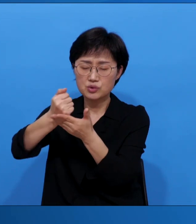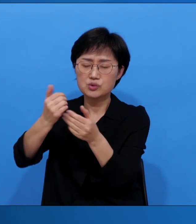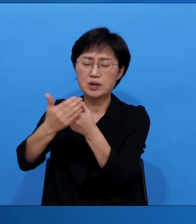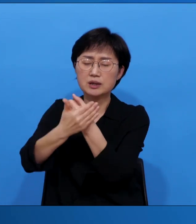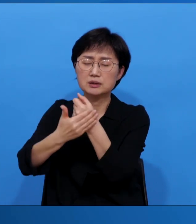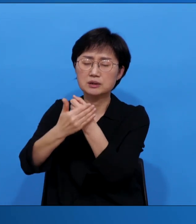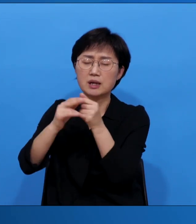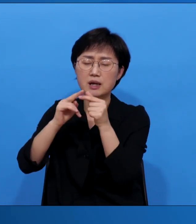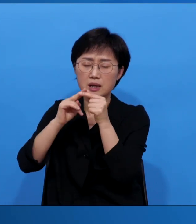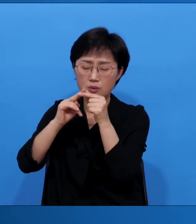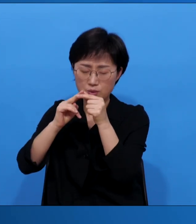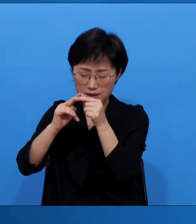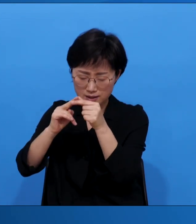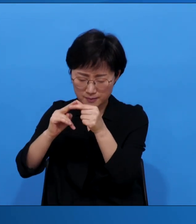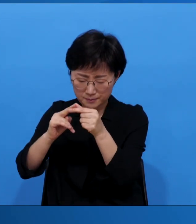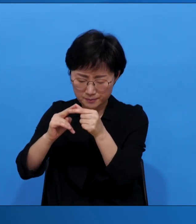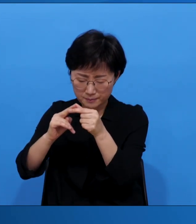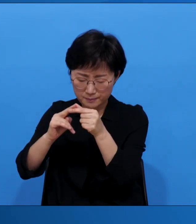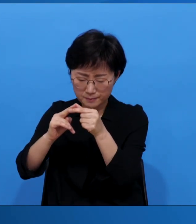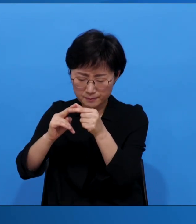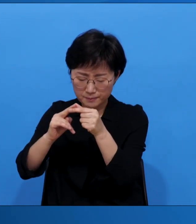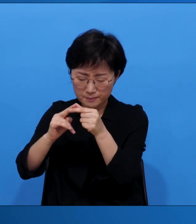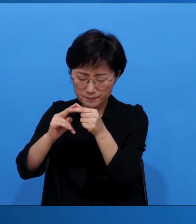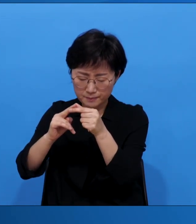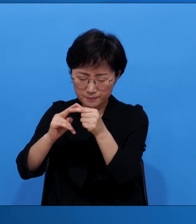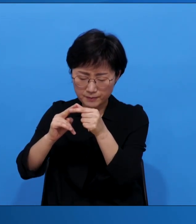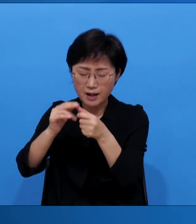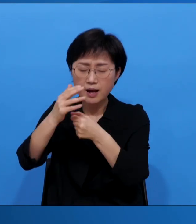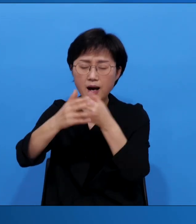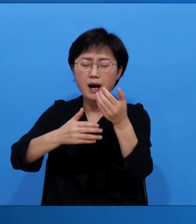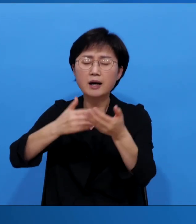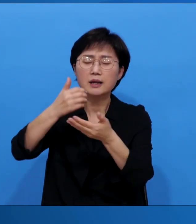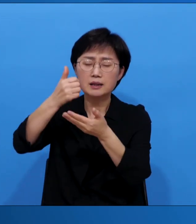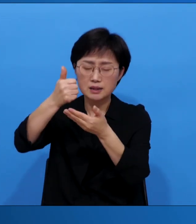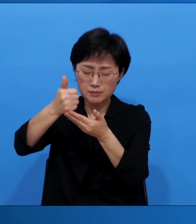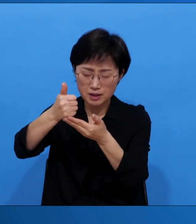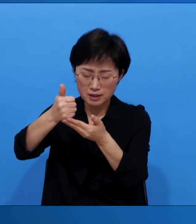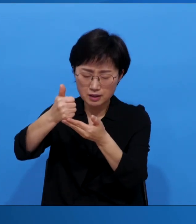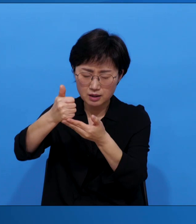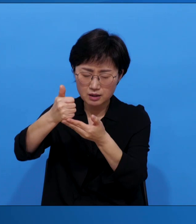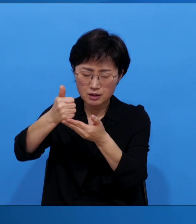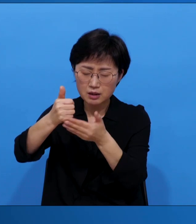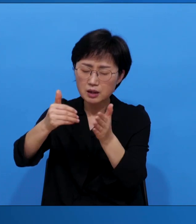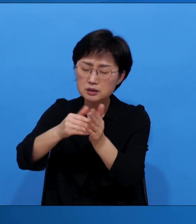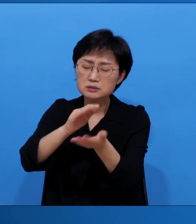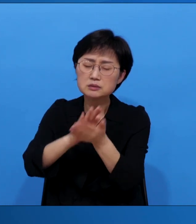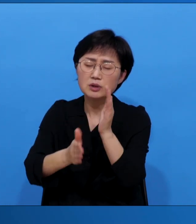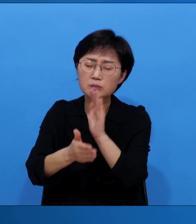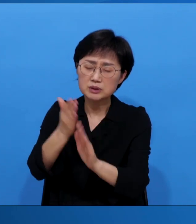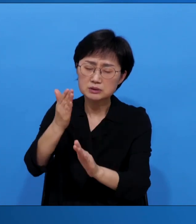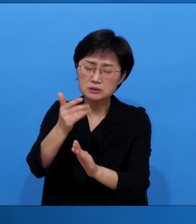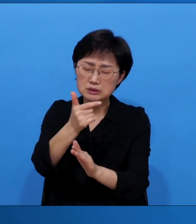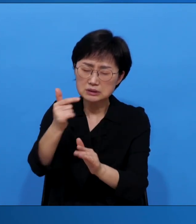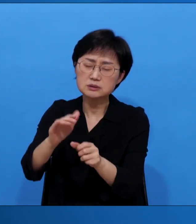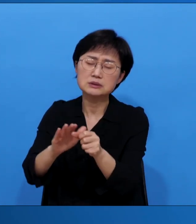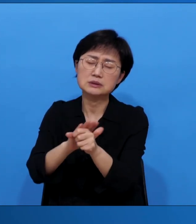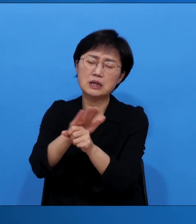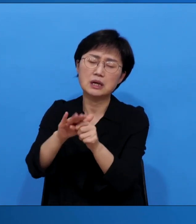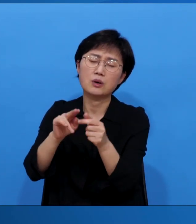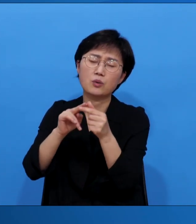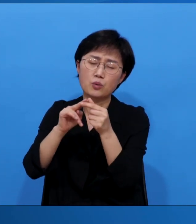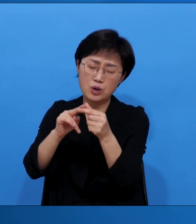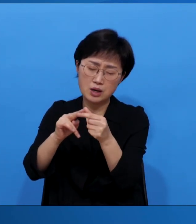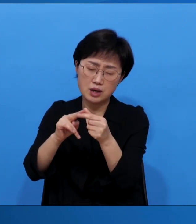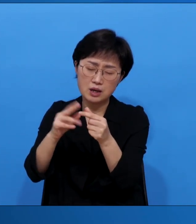은혜와 And now may the grace of our Lord Jesus Christ, who is the solution to all problems, 하나님의 무한하신 사랑하심과 and the limitless love of